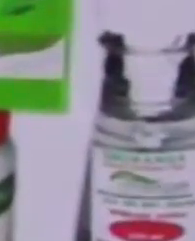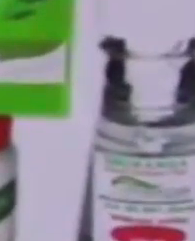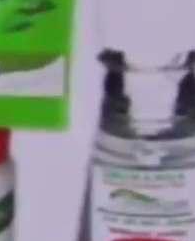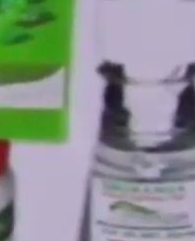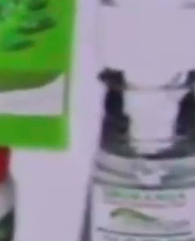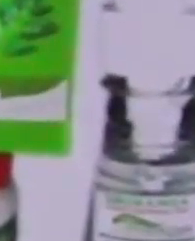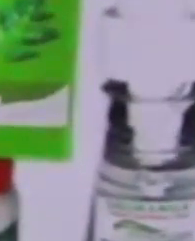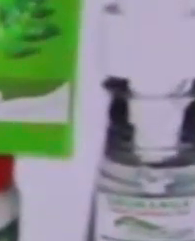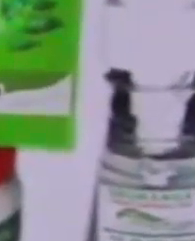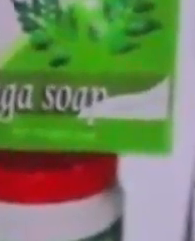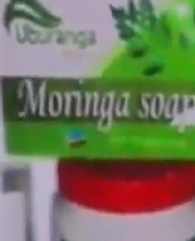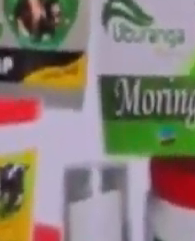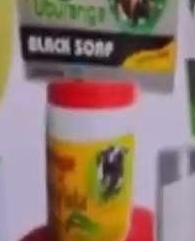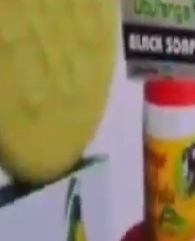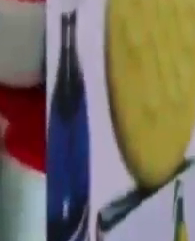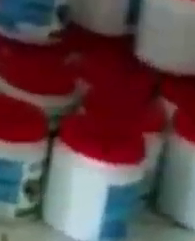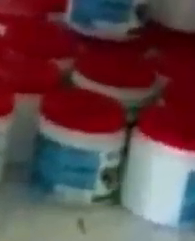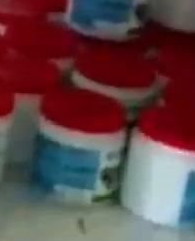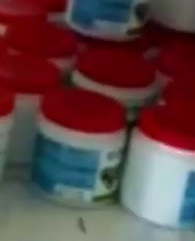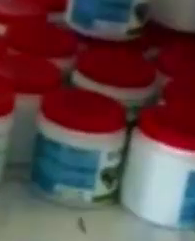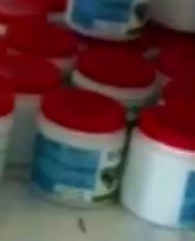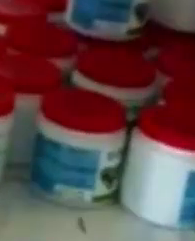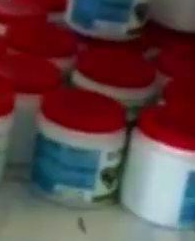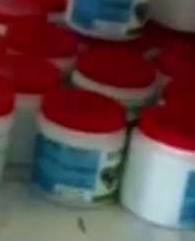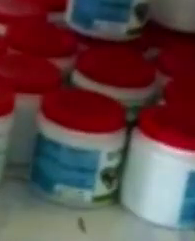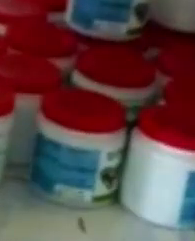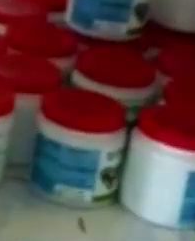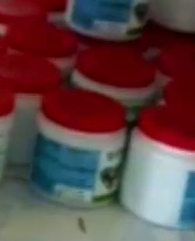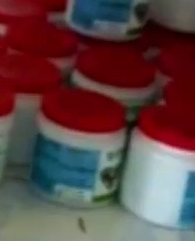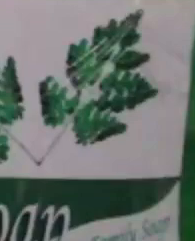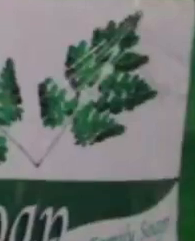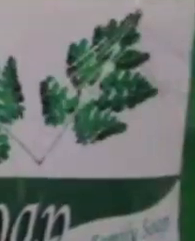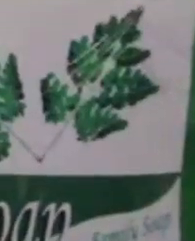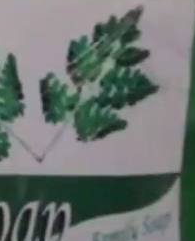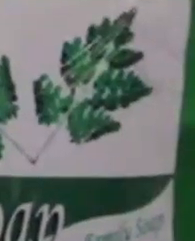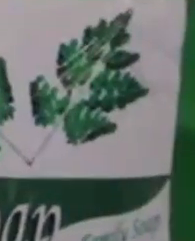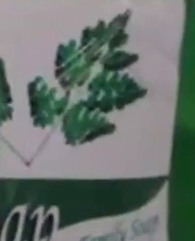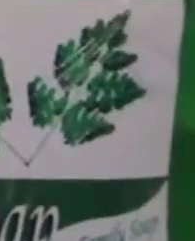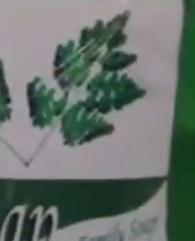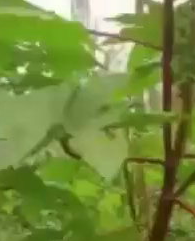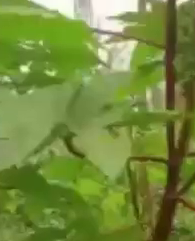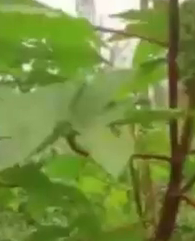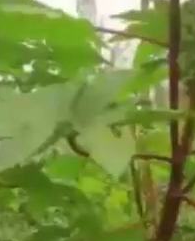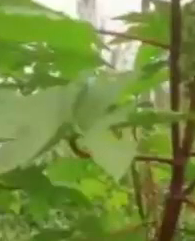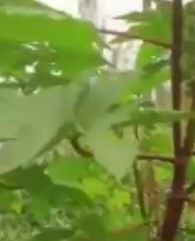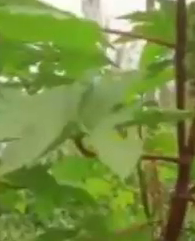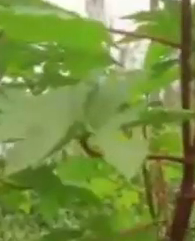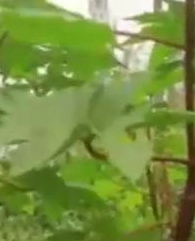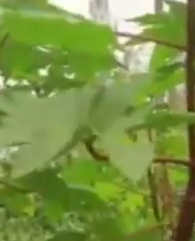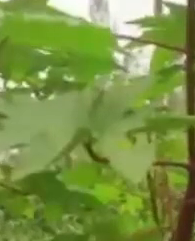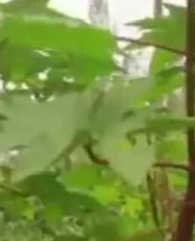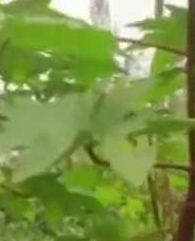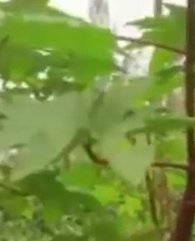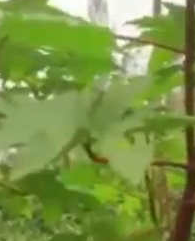rwari rwarakunaniye ni uburanga product. Uruganda rugatunganyiriza amavuta yo kwisiga n'amasabune y'ubwoko bunyuranye ruherereye ku bimera by'iwacu mu